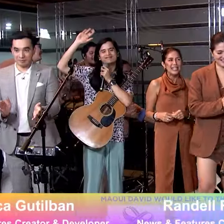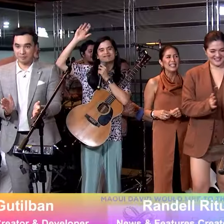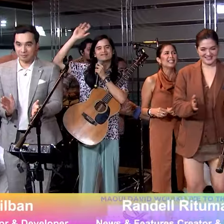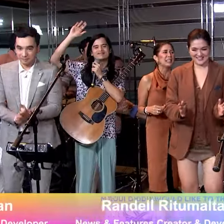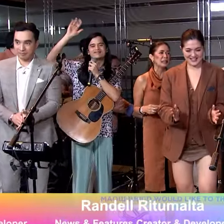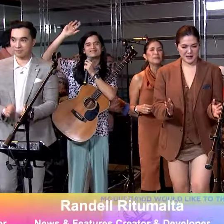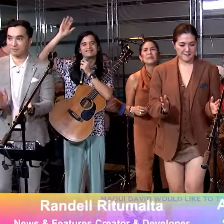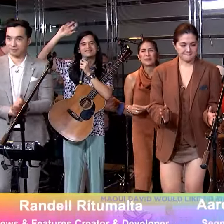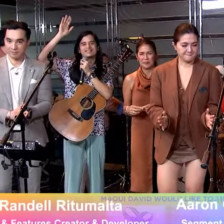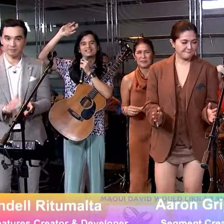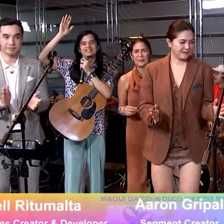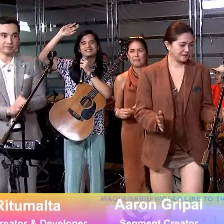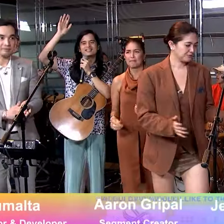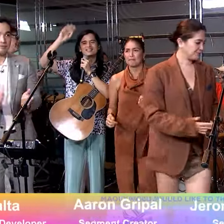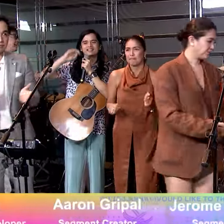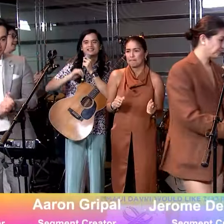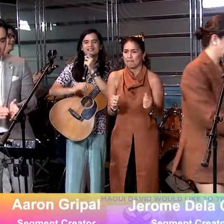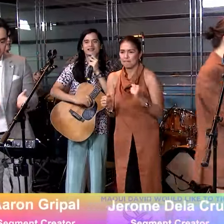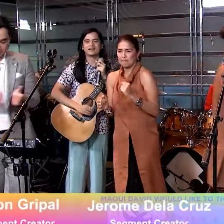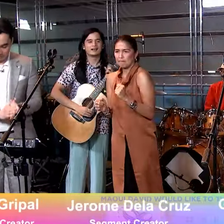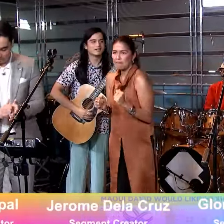kapatid!